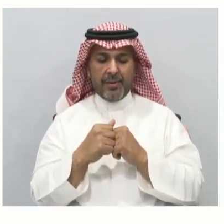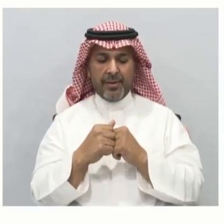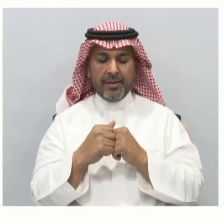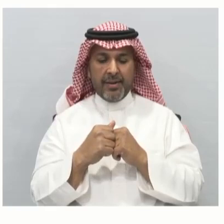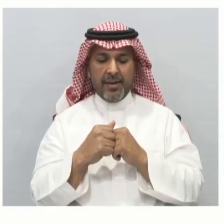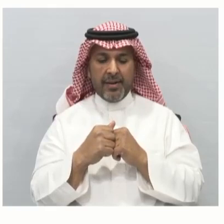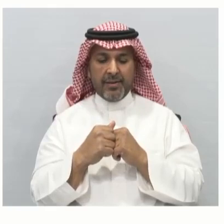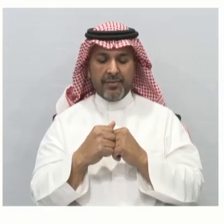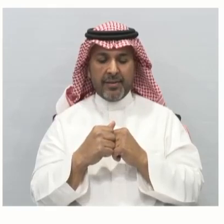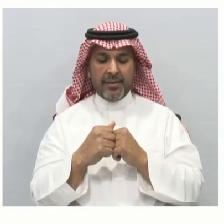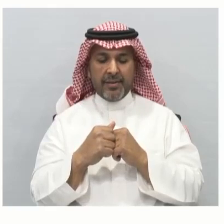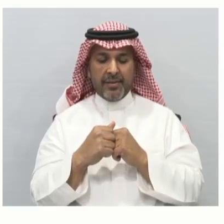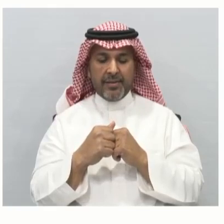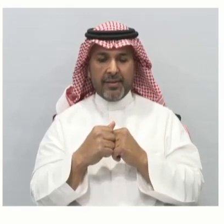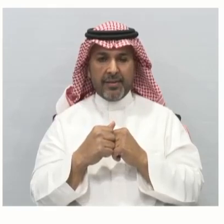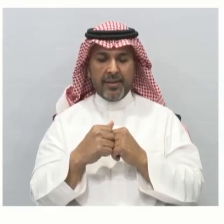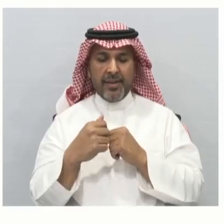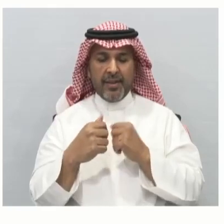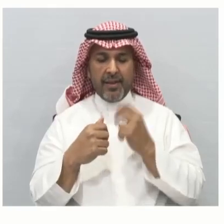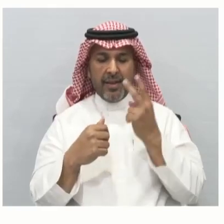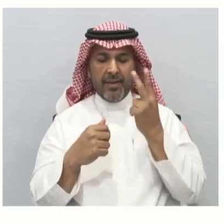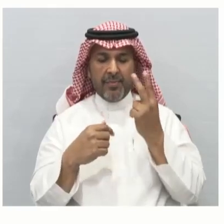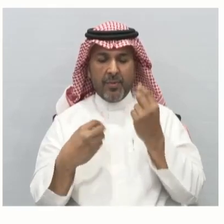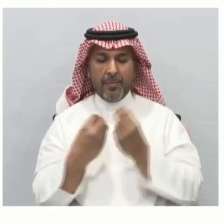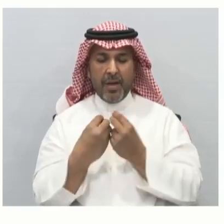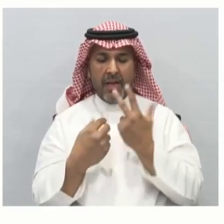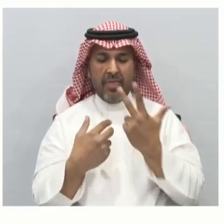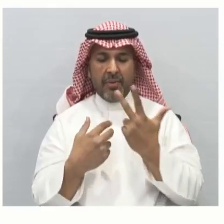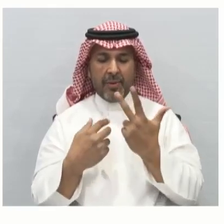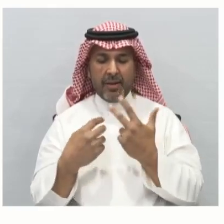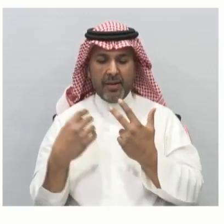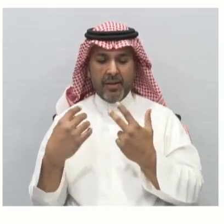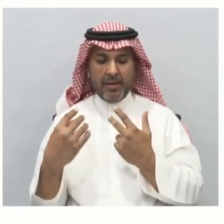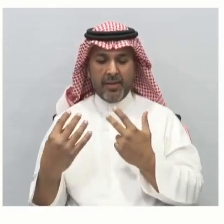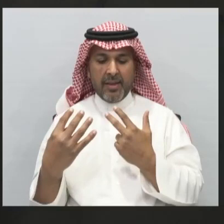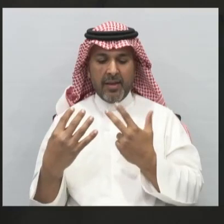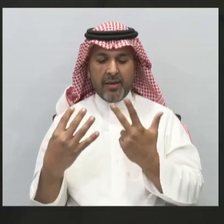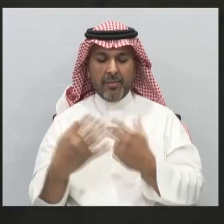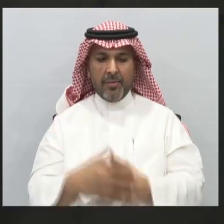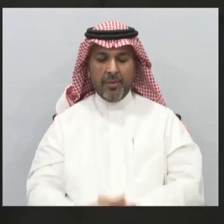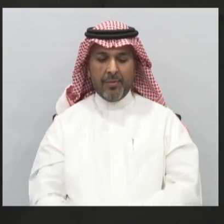مطلوب اذا راح يكون العرض يساوي سبعه ماذا